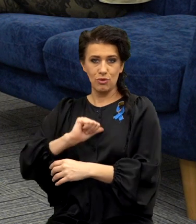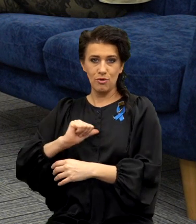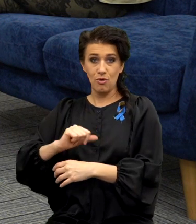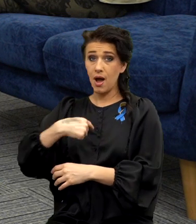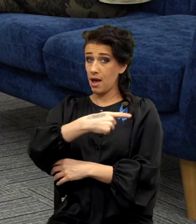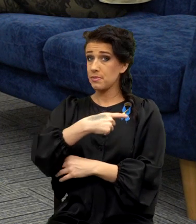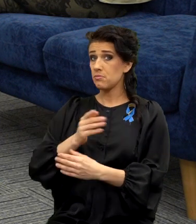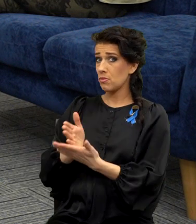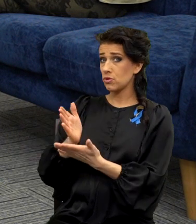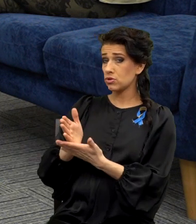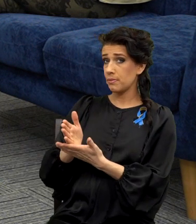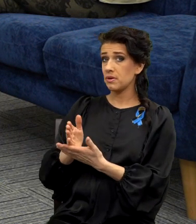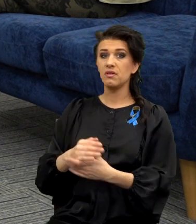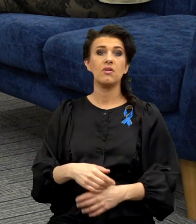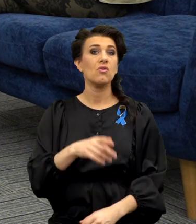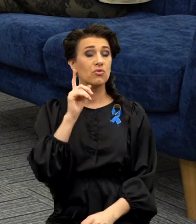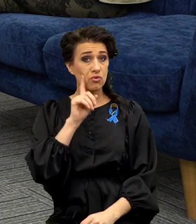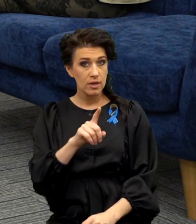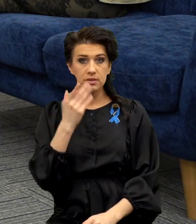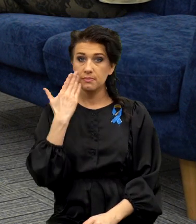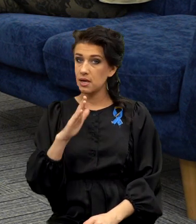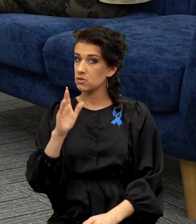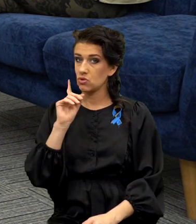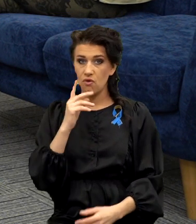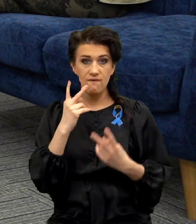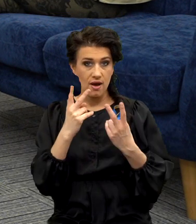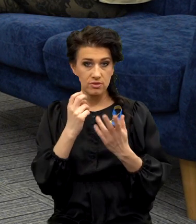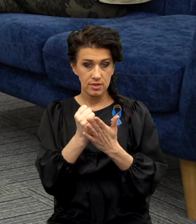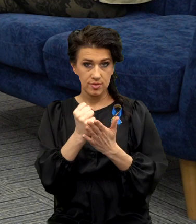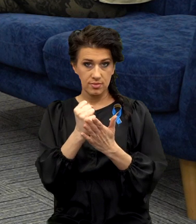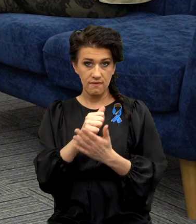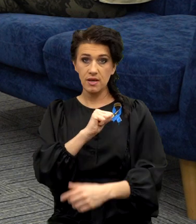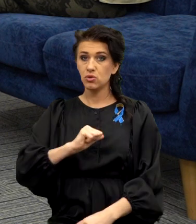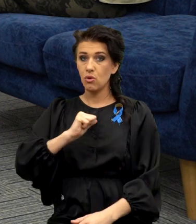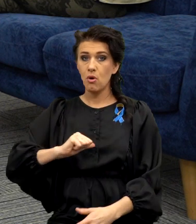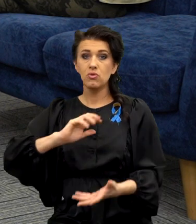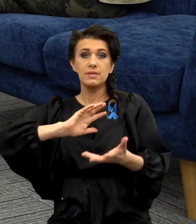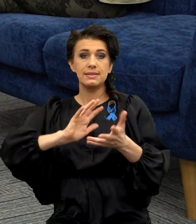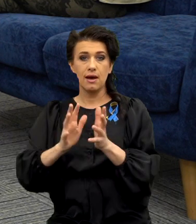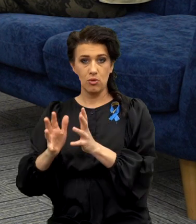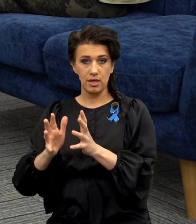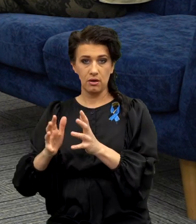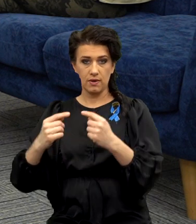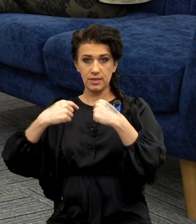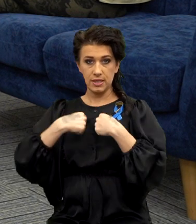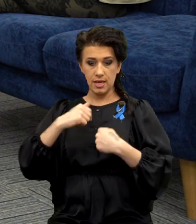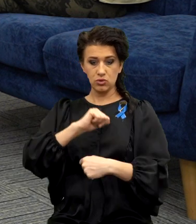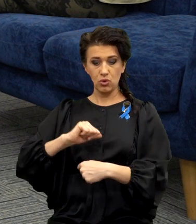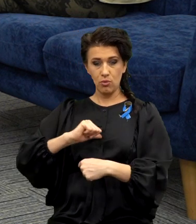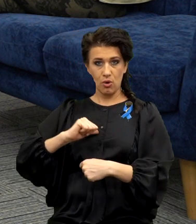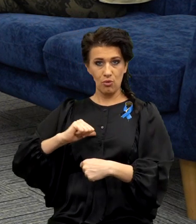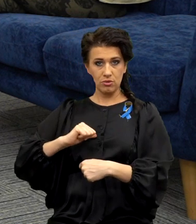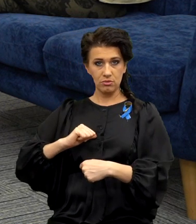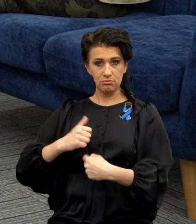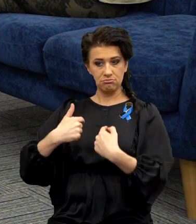Właśnie to sobą zająć, bardzo ważne. Możesz się sobą zająć. Myślę, że w tym pomaganiu, do którego rzuciliśmy